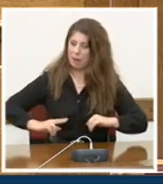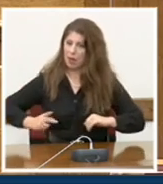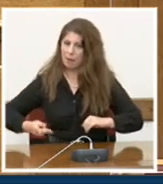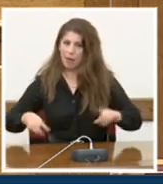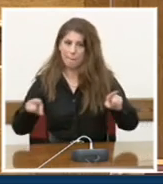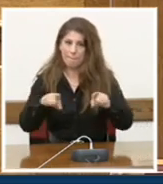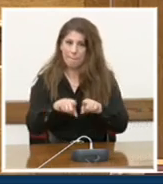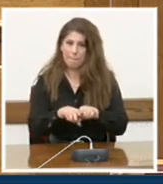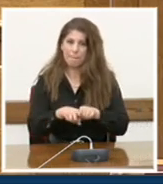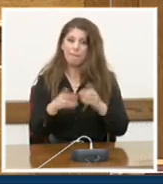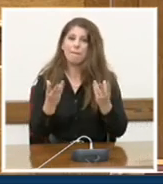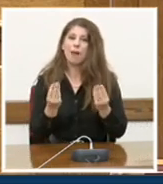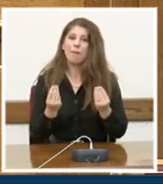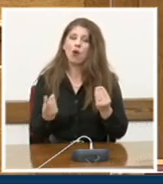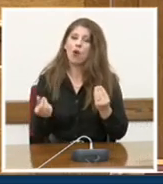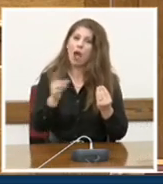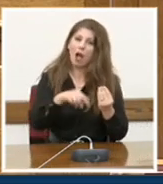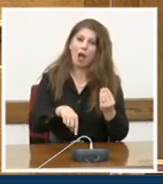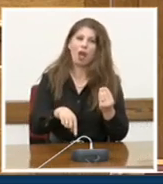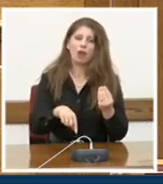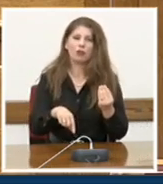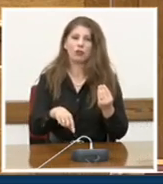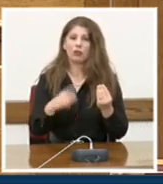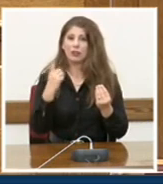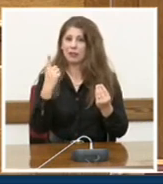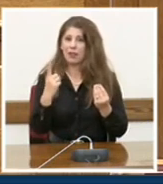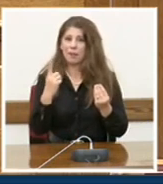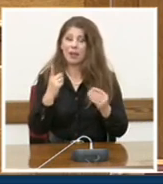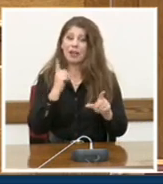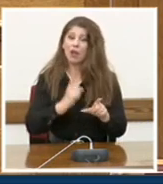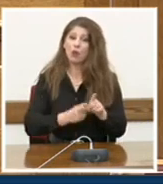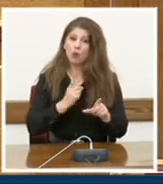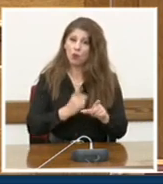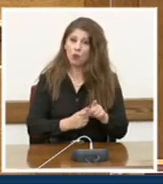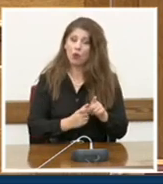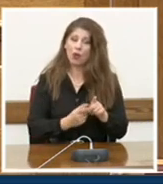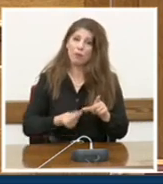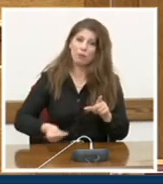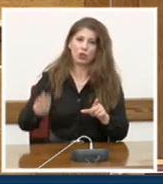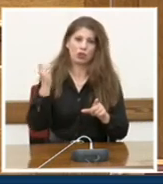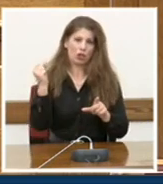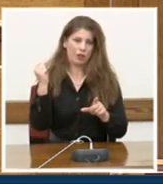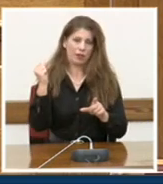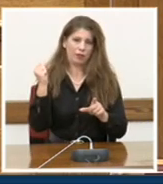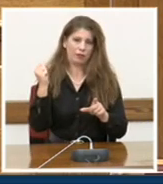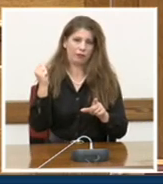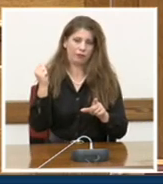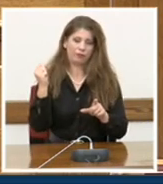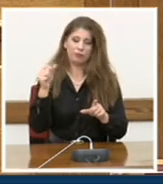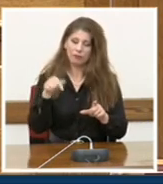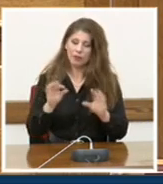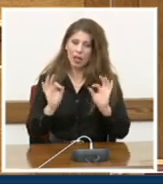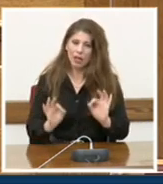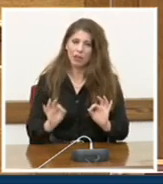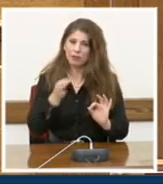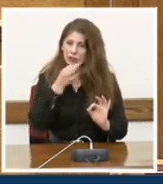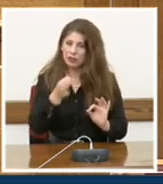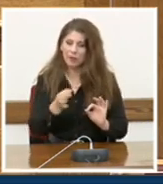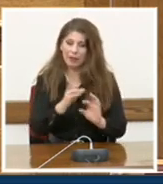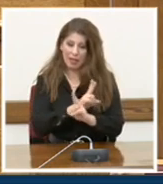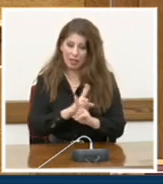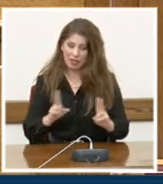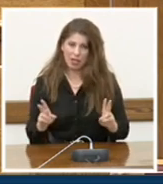με πολλούς άλλους και με ένα ΚΚΕ πολύ πιο δυνατό. Αυτό ακριβώς λέμε, καθαρά,